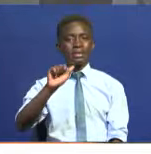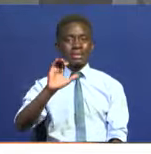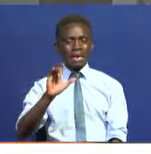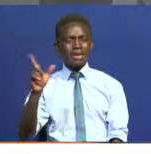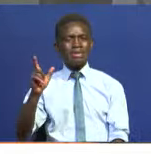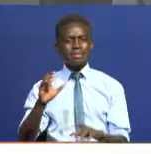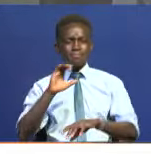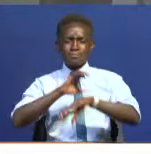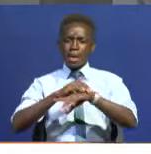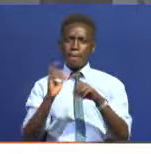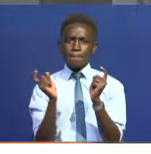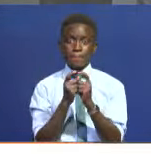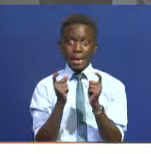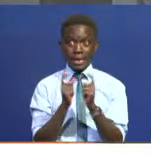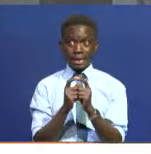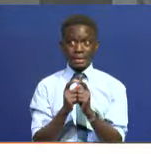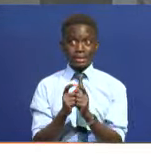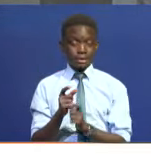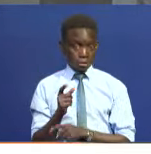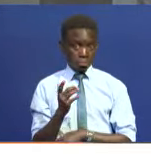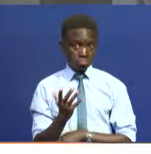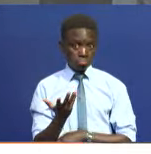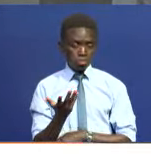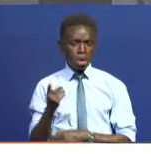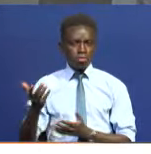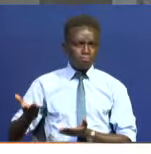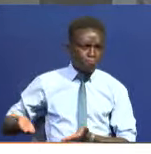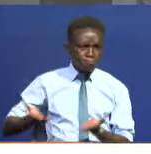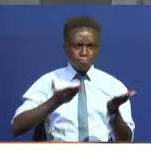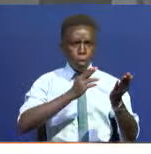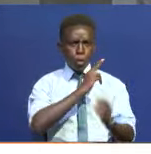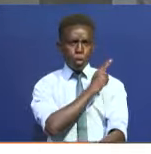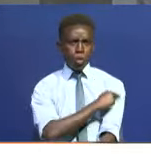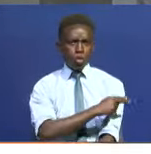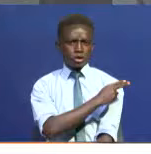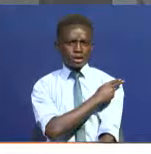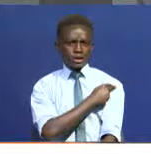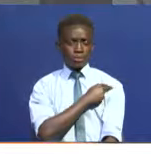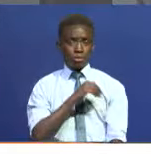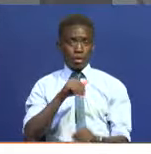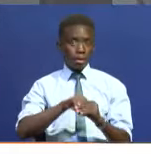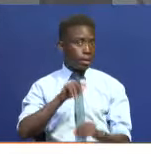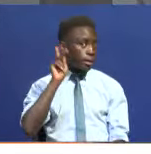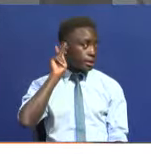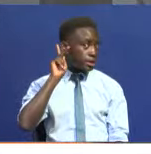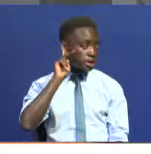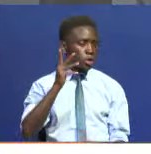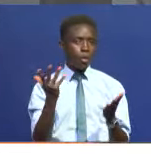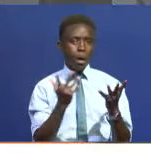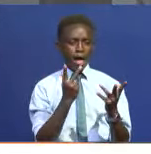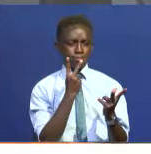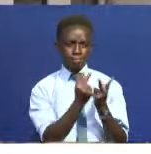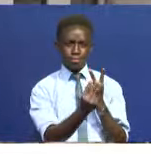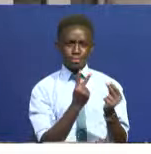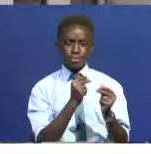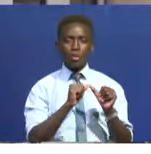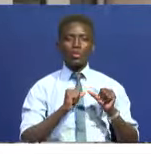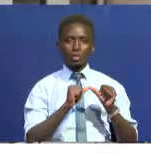wakati wa tukio hilo na kupelekwa katika hospitali ya matibabu maalum ya Kisii ambako wanahudumiwa.